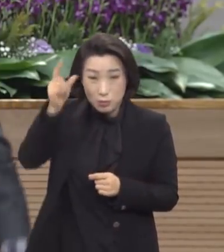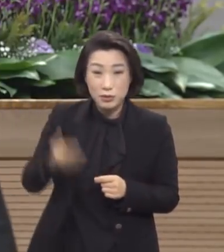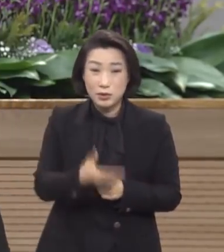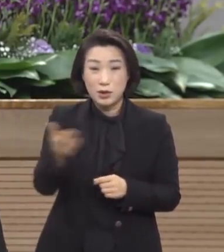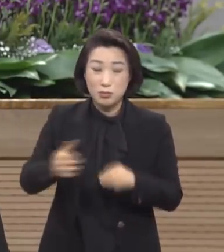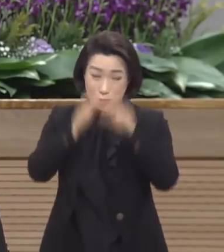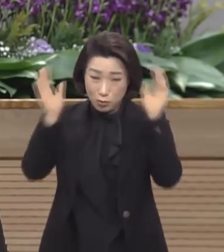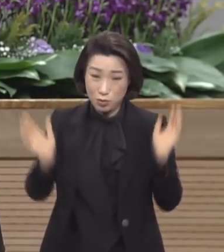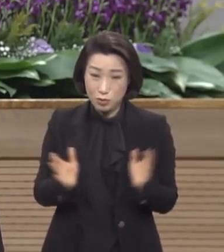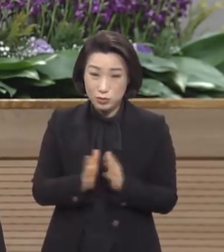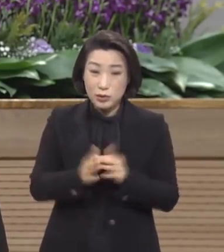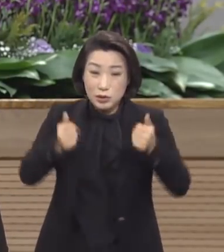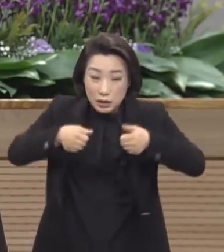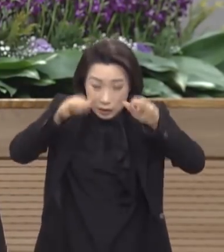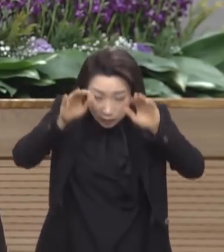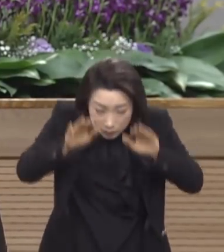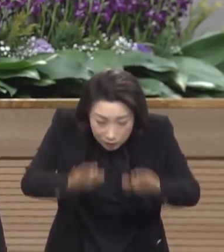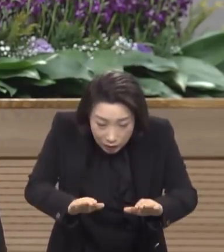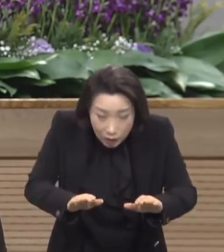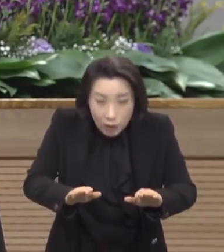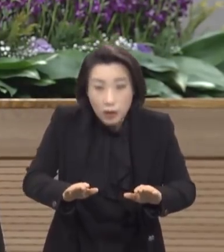전부 제사를